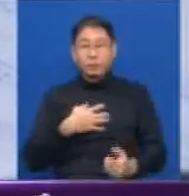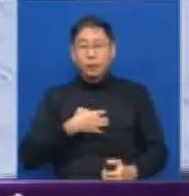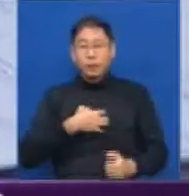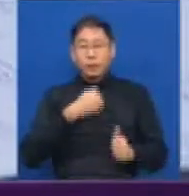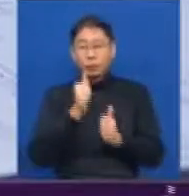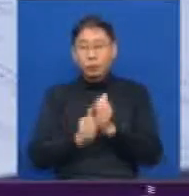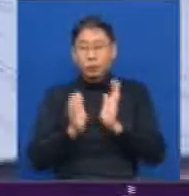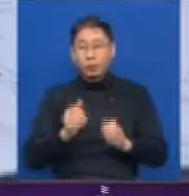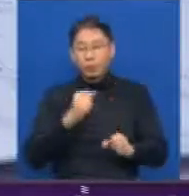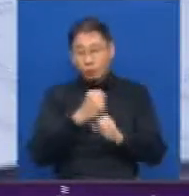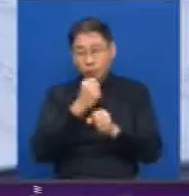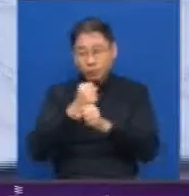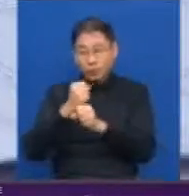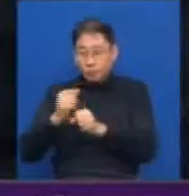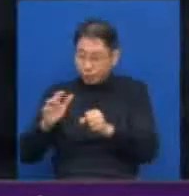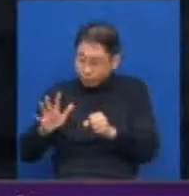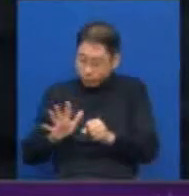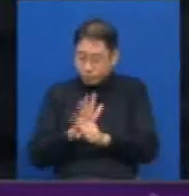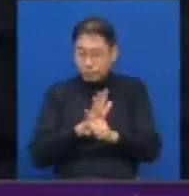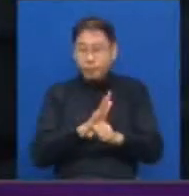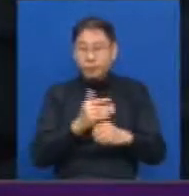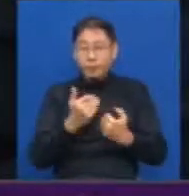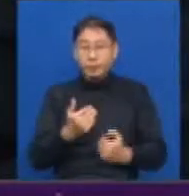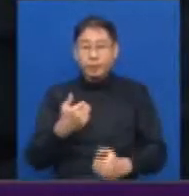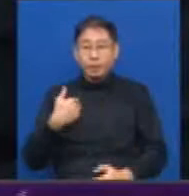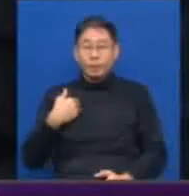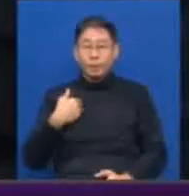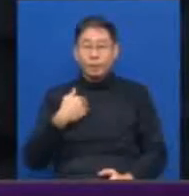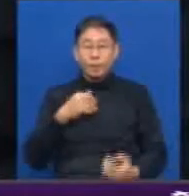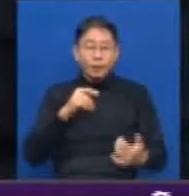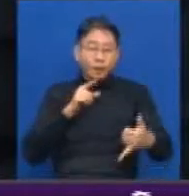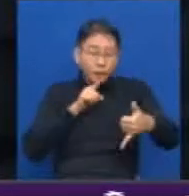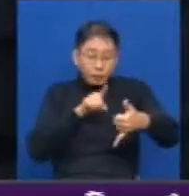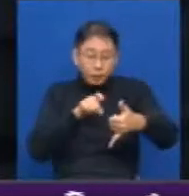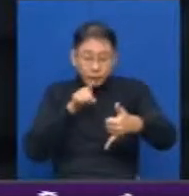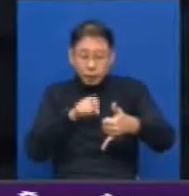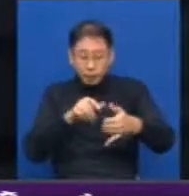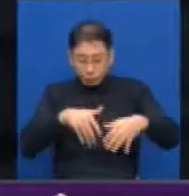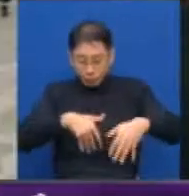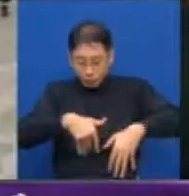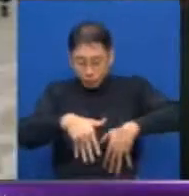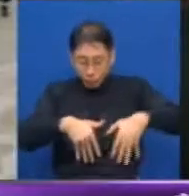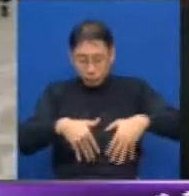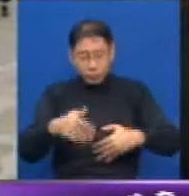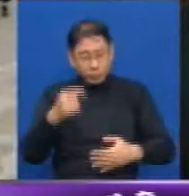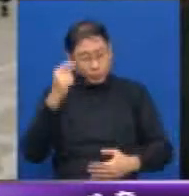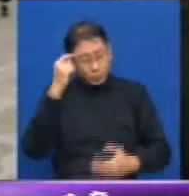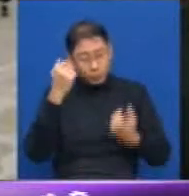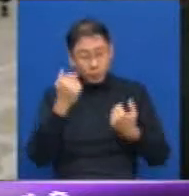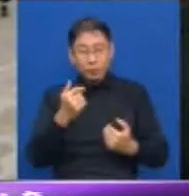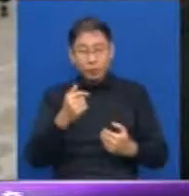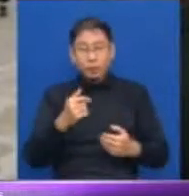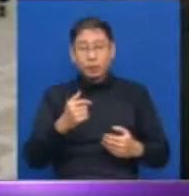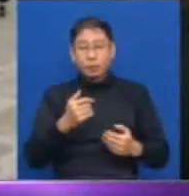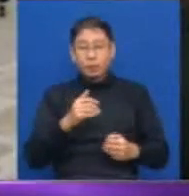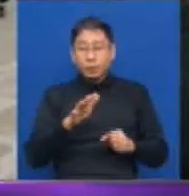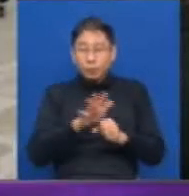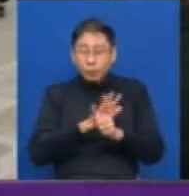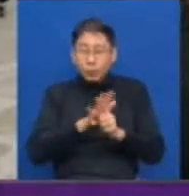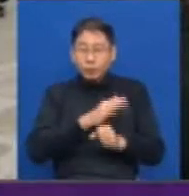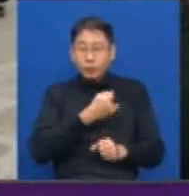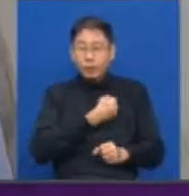ที่ส่วนผลโพลล์สำนักต่างๆค่ะที่ออกมาแล้วพบว่าประชาชนมีความพึงพอใจการทำงานของคสชนั้นก็มองว่า